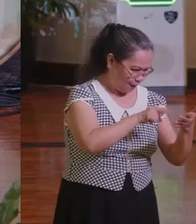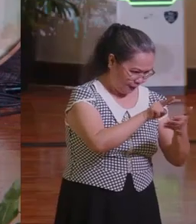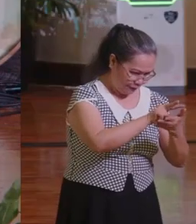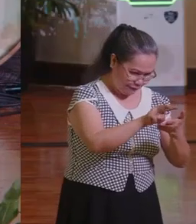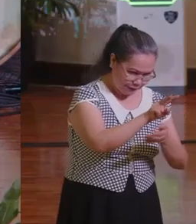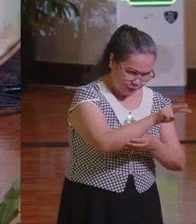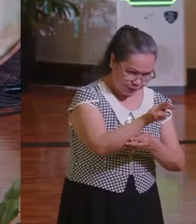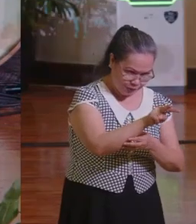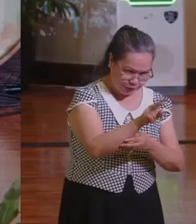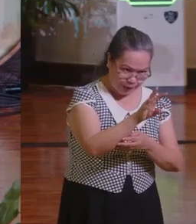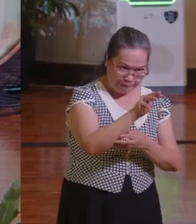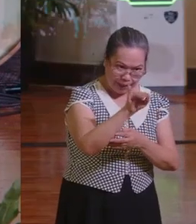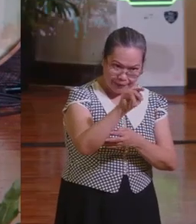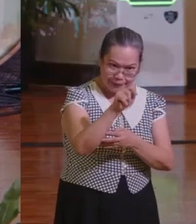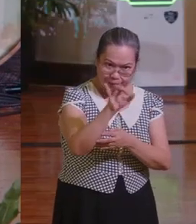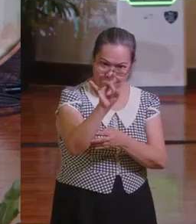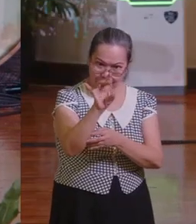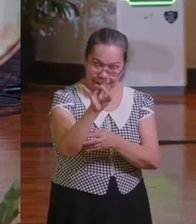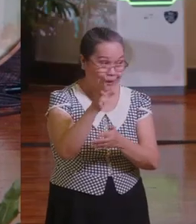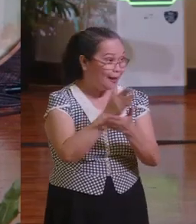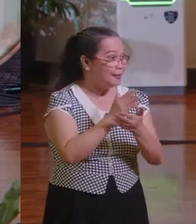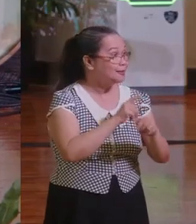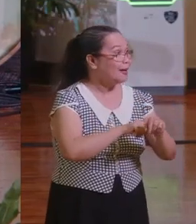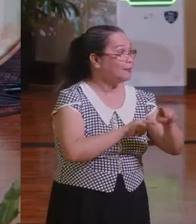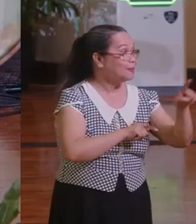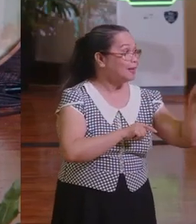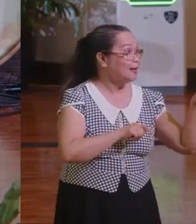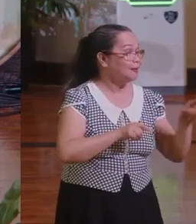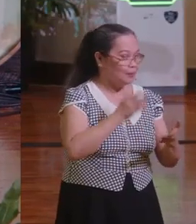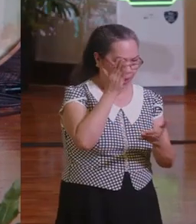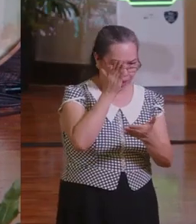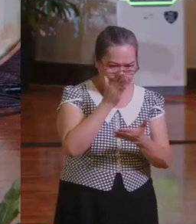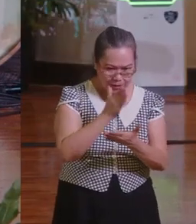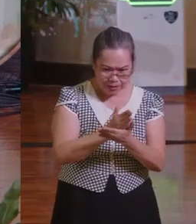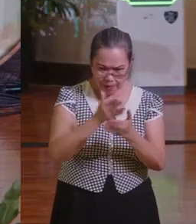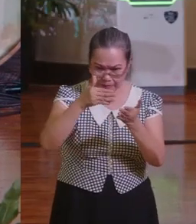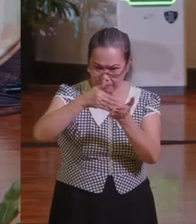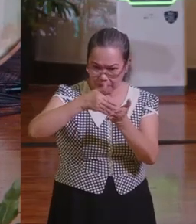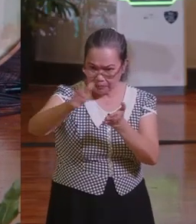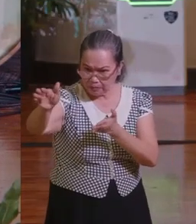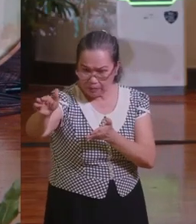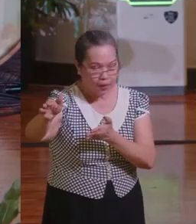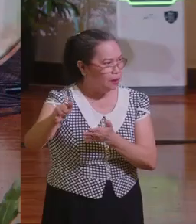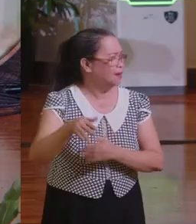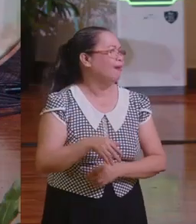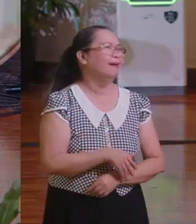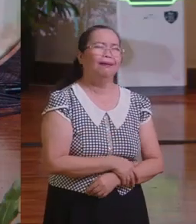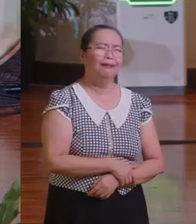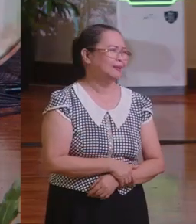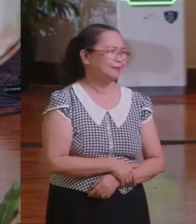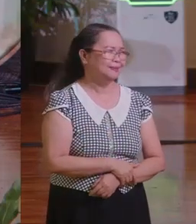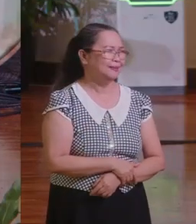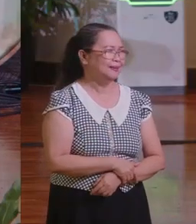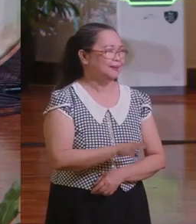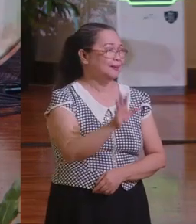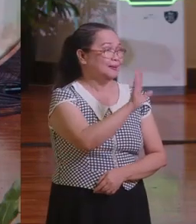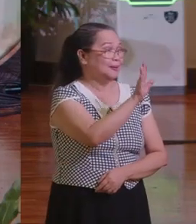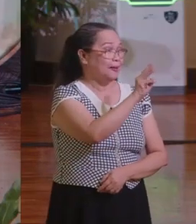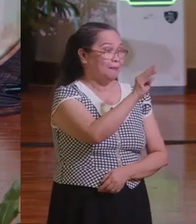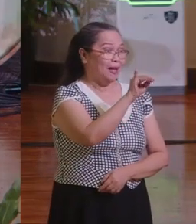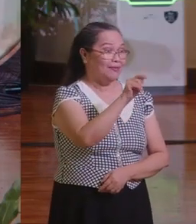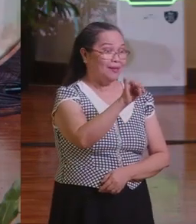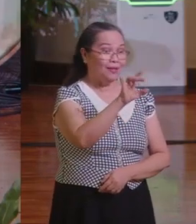Matthew 18. Kasi kung minsan, hinihinto nila dun sa pagtitiwalag. Pero ang point ng Matthew 18